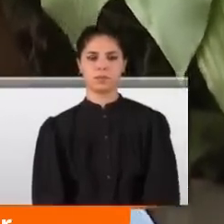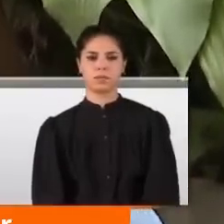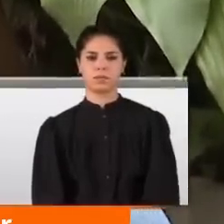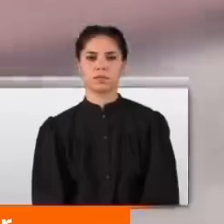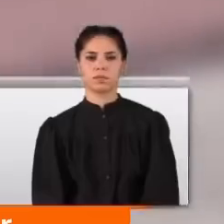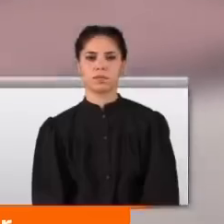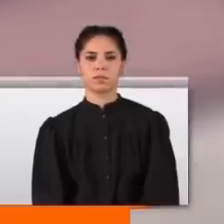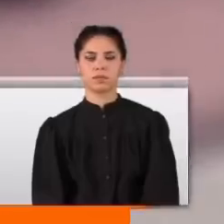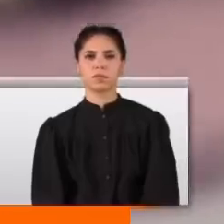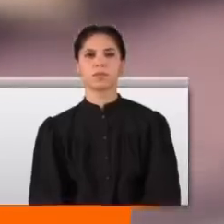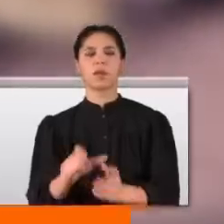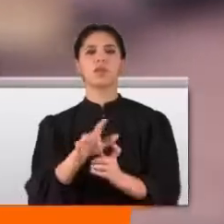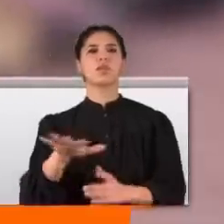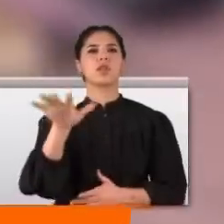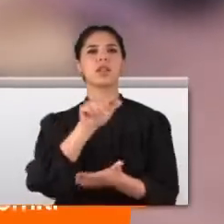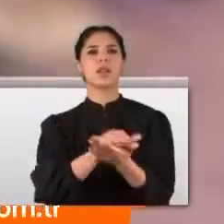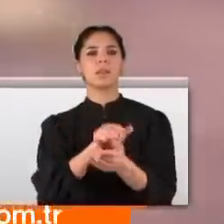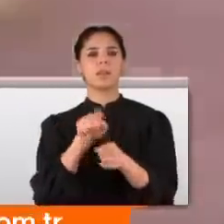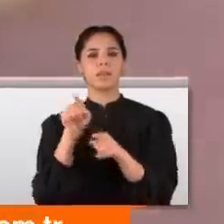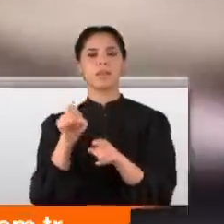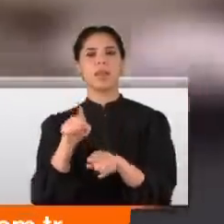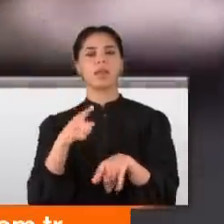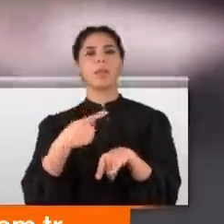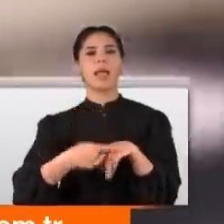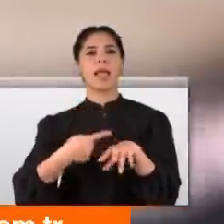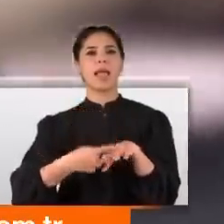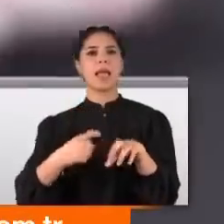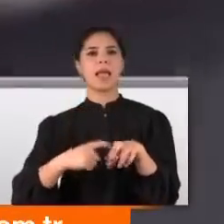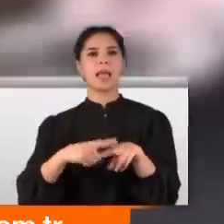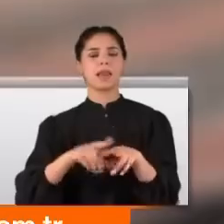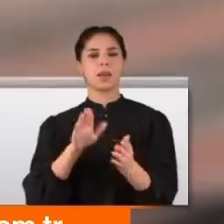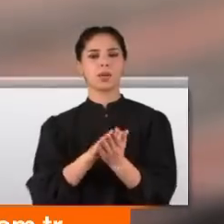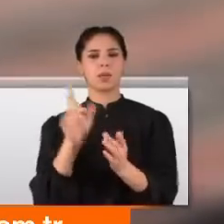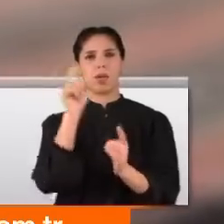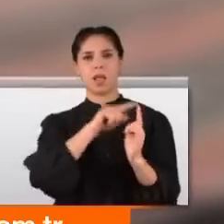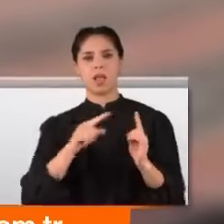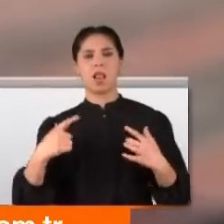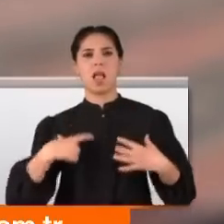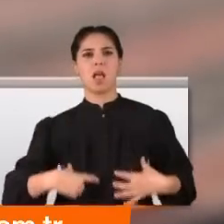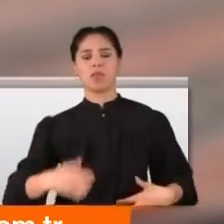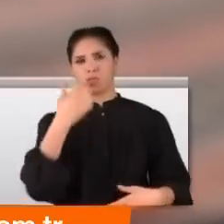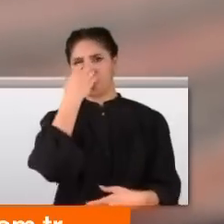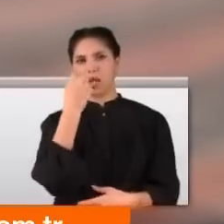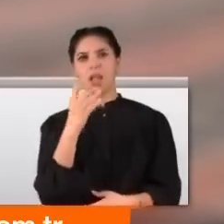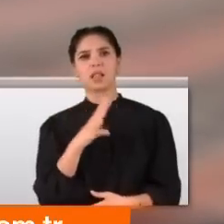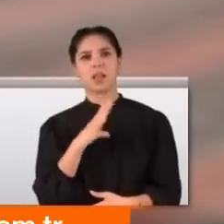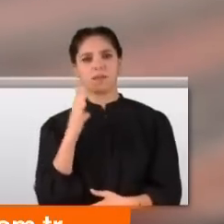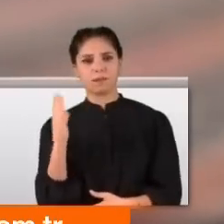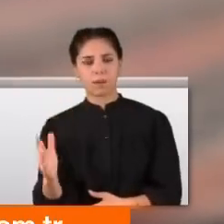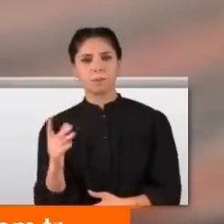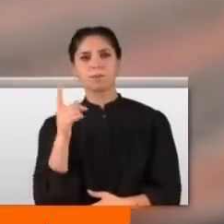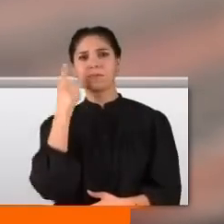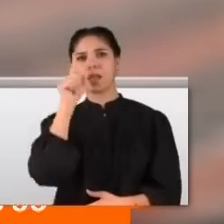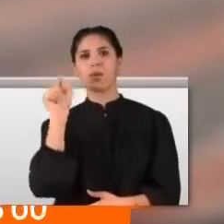Özle baba ya. Sosyal medyanın en çok takip edilen köpeklerinden biri olan Hera aylardır akciğer kanseriyle mücadele ediyordu. Sadece